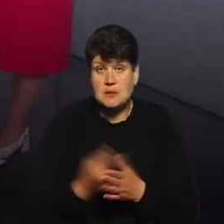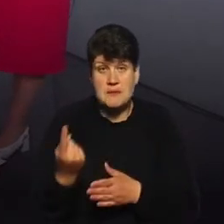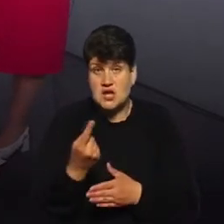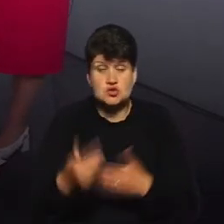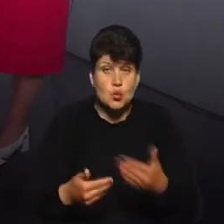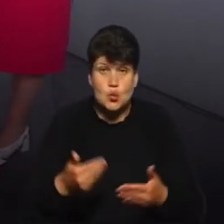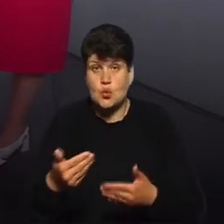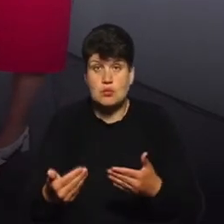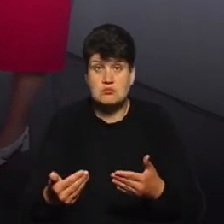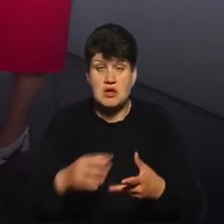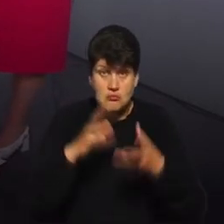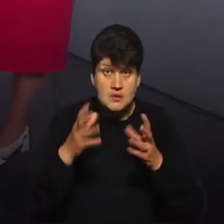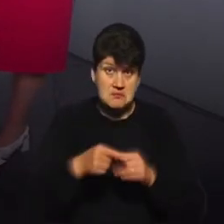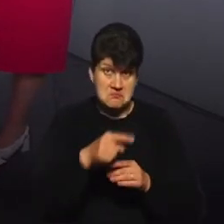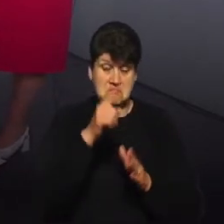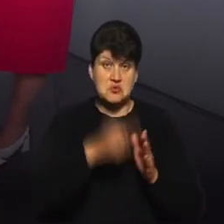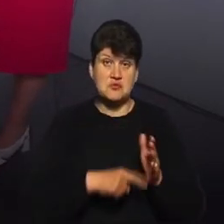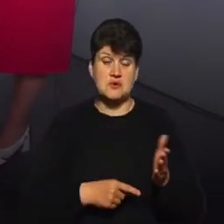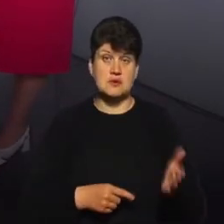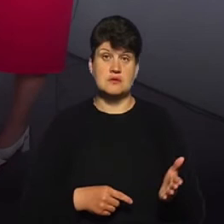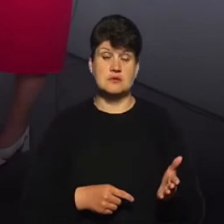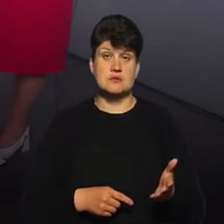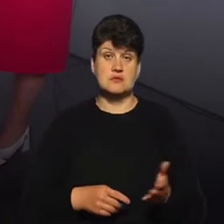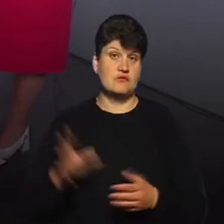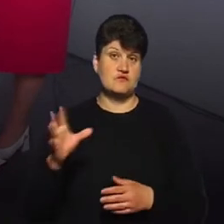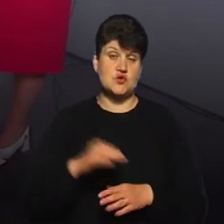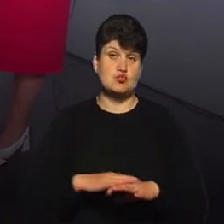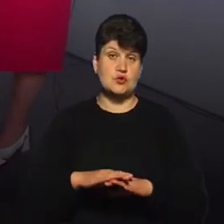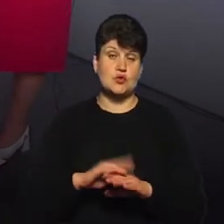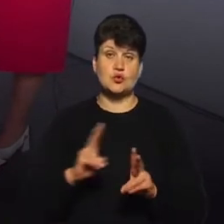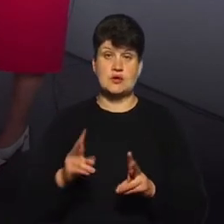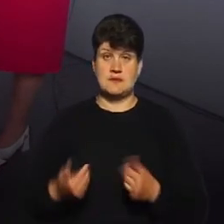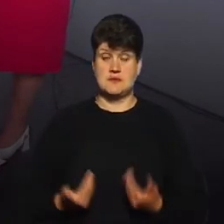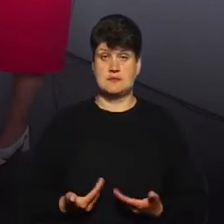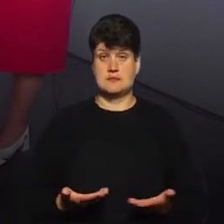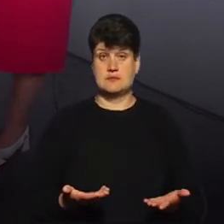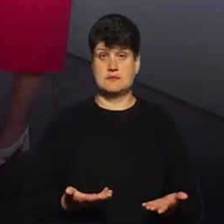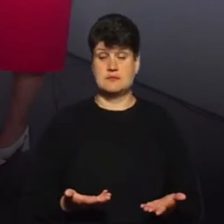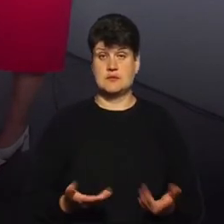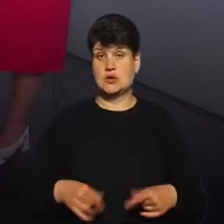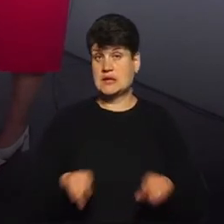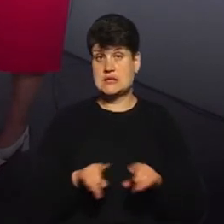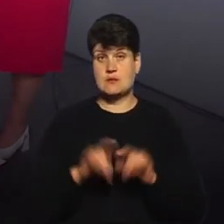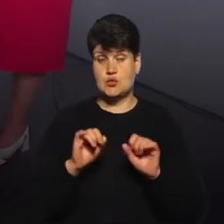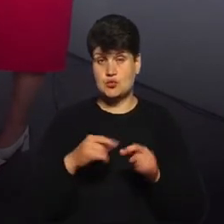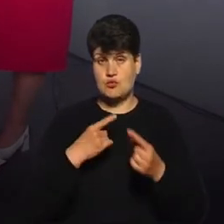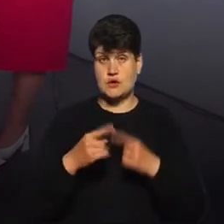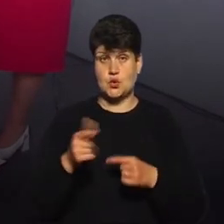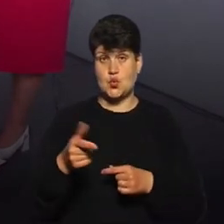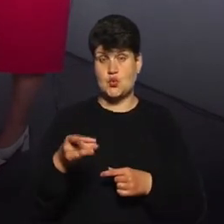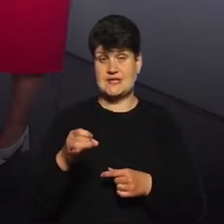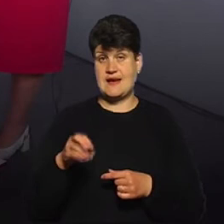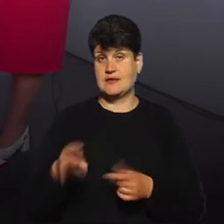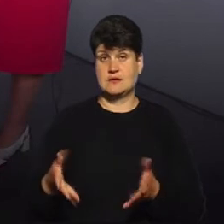повірило все суспільство, яке там, всі люди, які там проживають. Так само ми можемо говорити про Гусятин. Також зробили перші